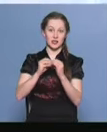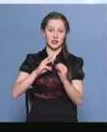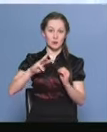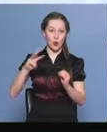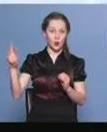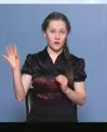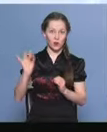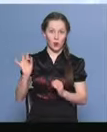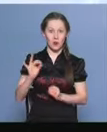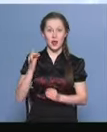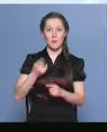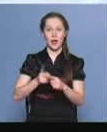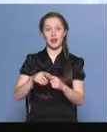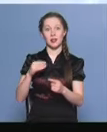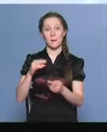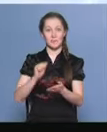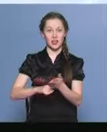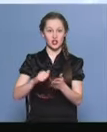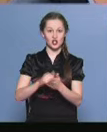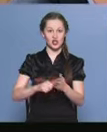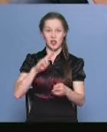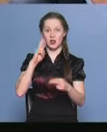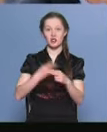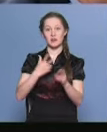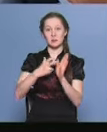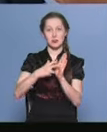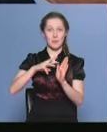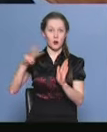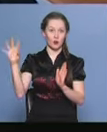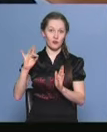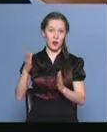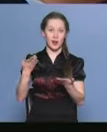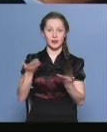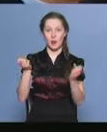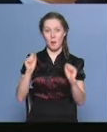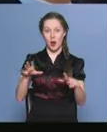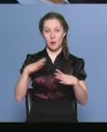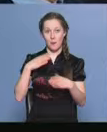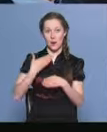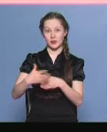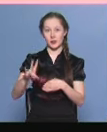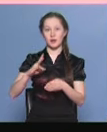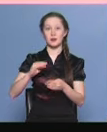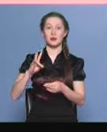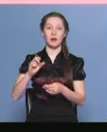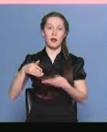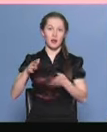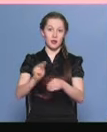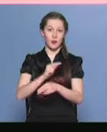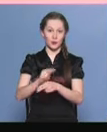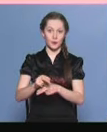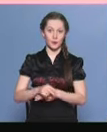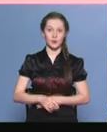По той же причине региональный Миндортранс лишился 800 миллионов рублей, которые могли бы пойти на ремонт дорог. В